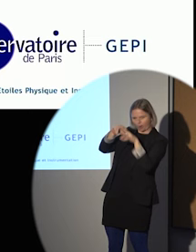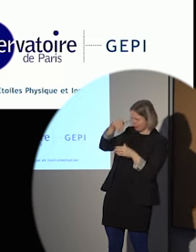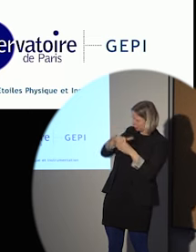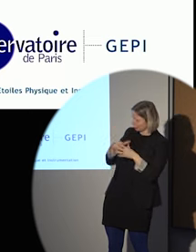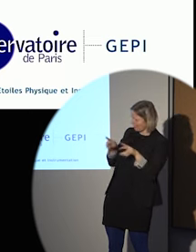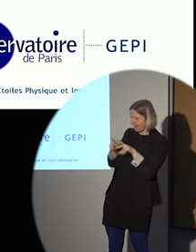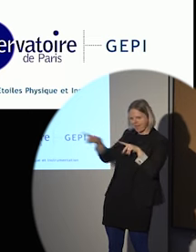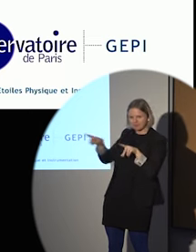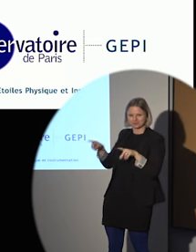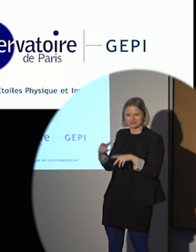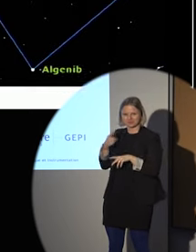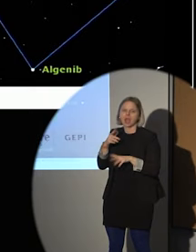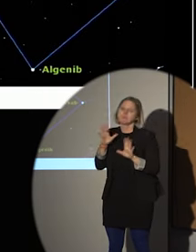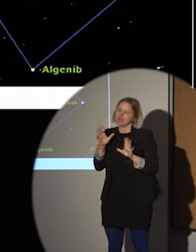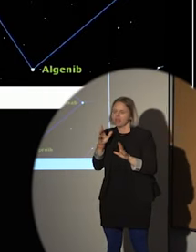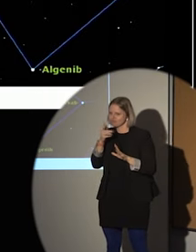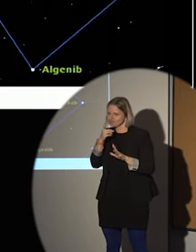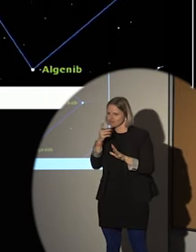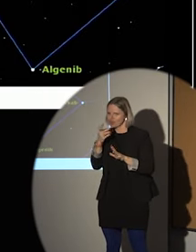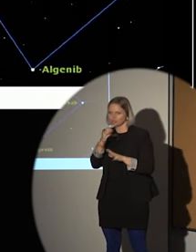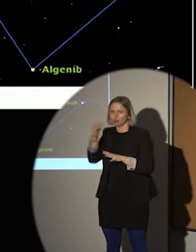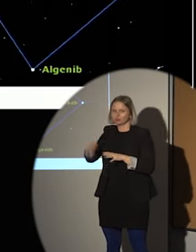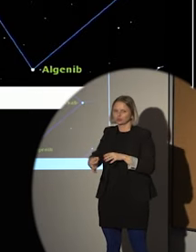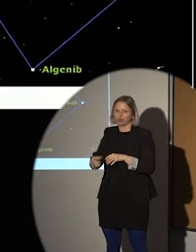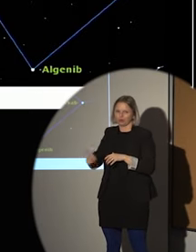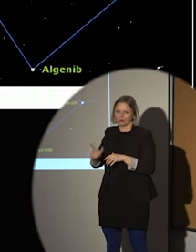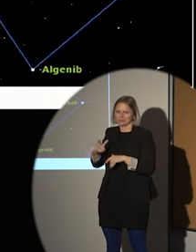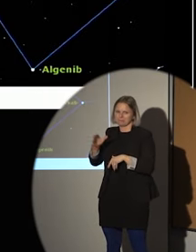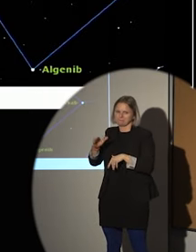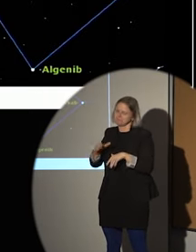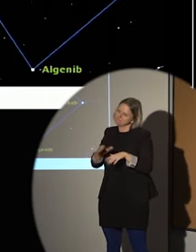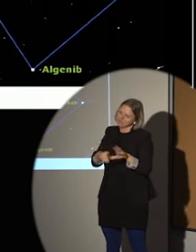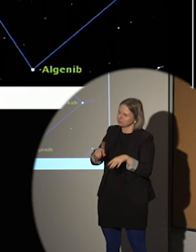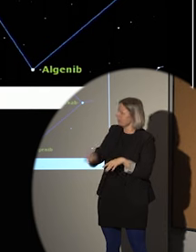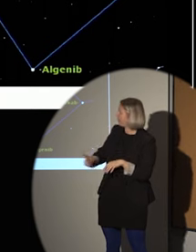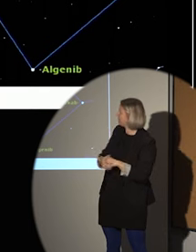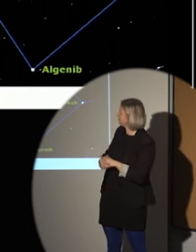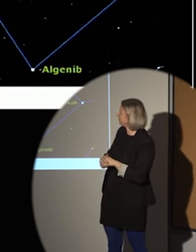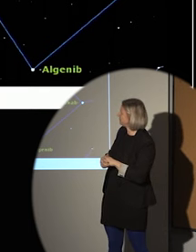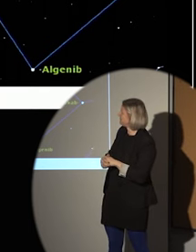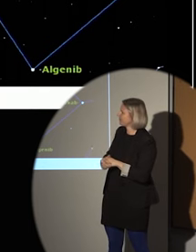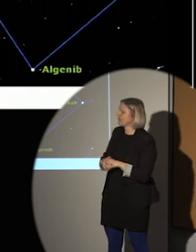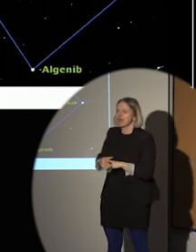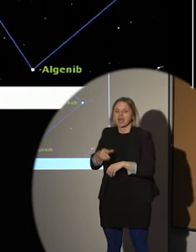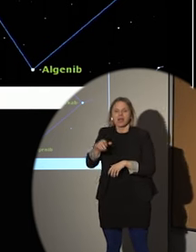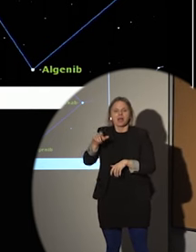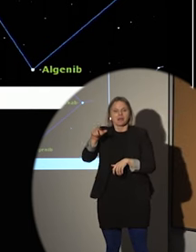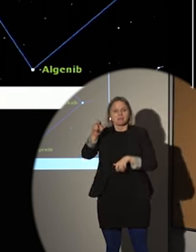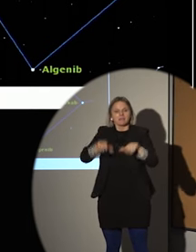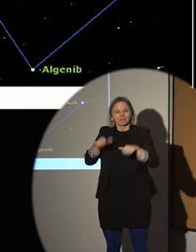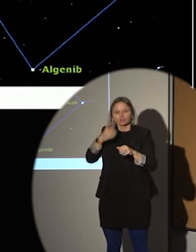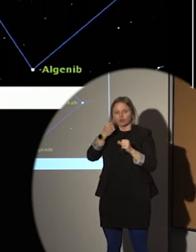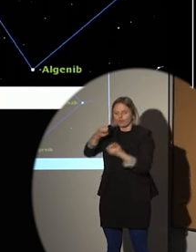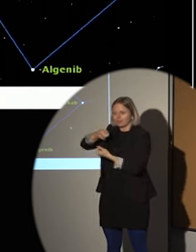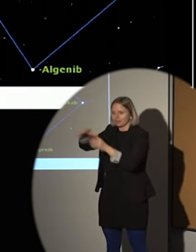Et vous allez voir que ça ne marche pas très bien. Alors la première chose, c'est pour les gens qui ont envie de voir Andromède, parce que vous pouvez vraiment